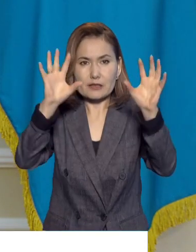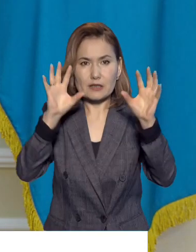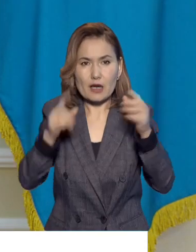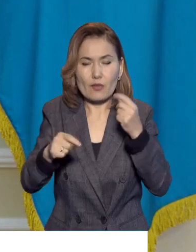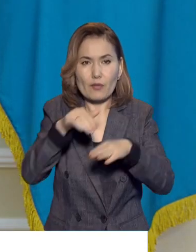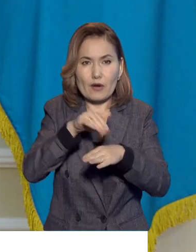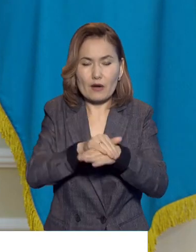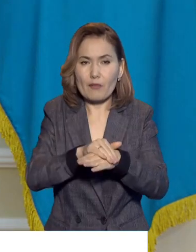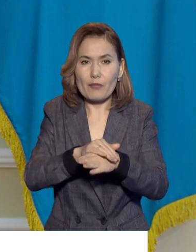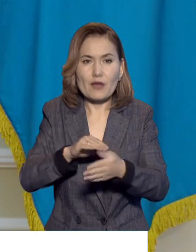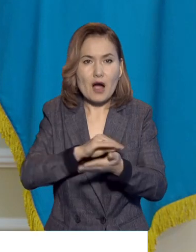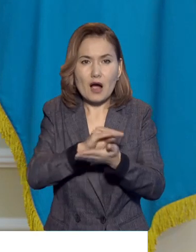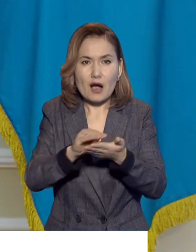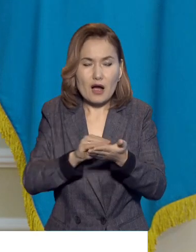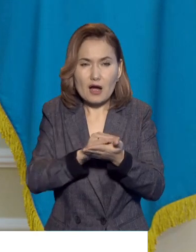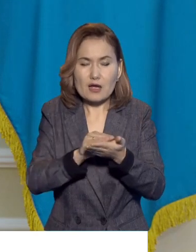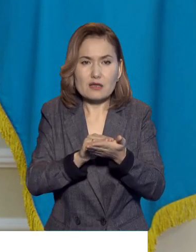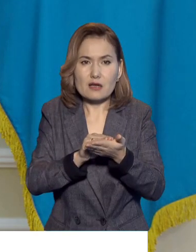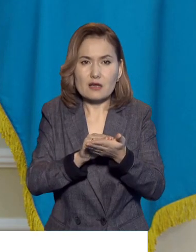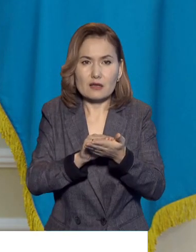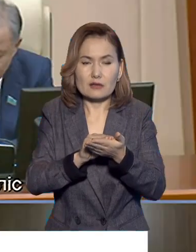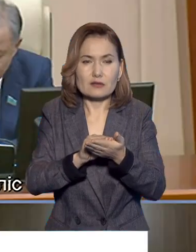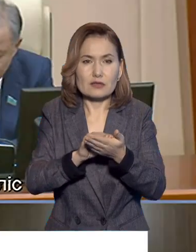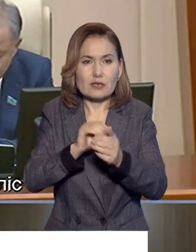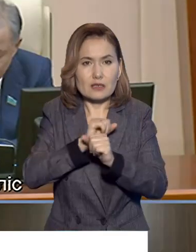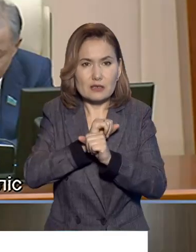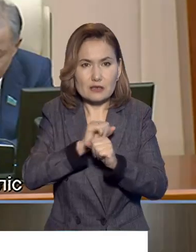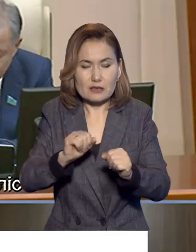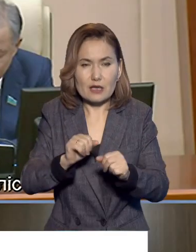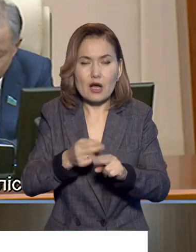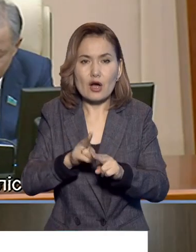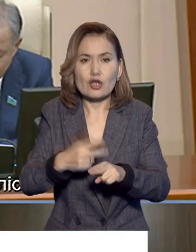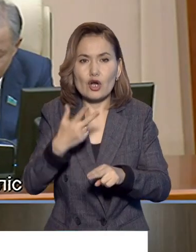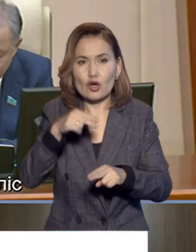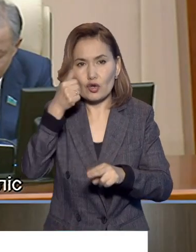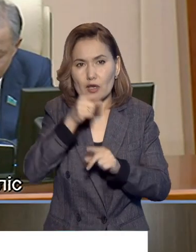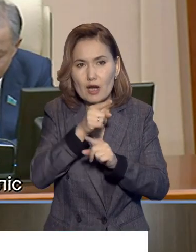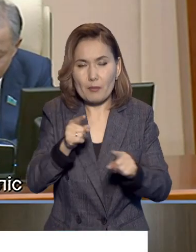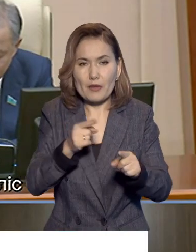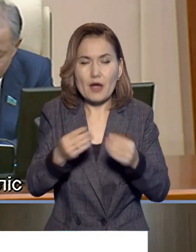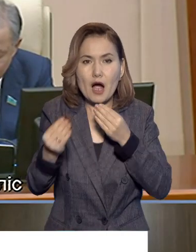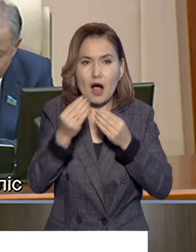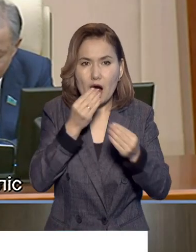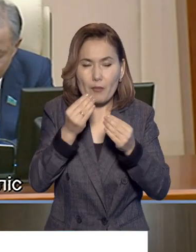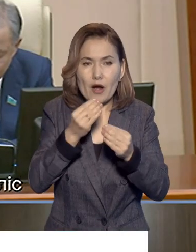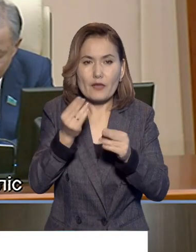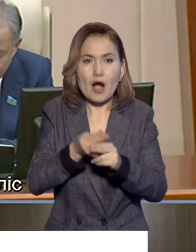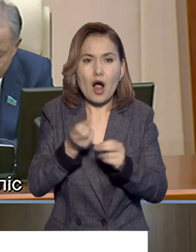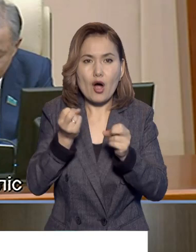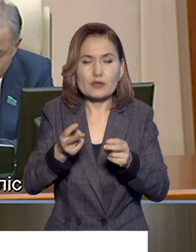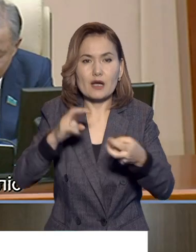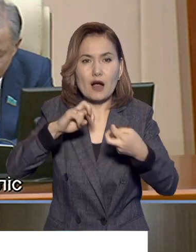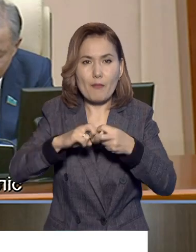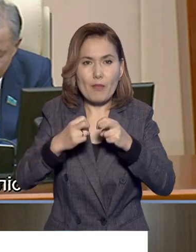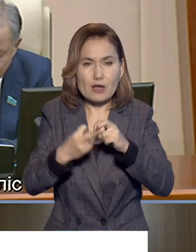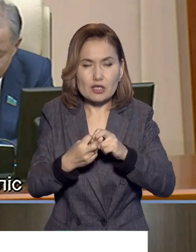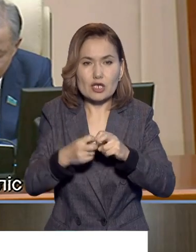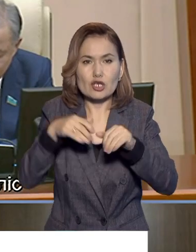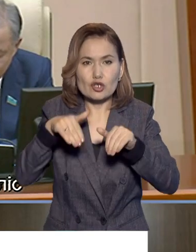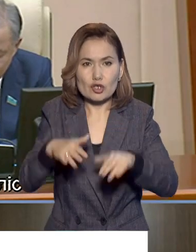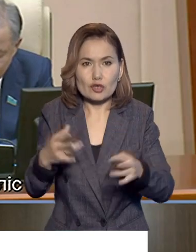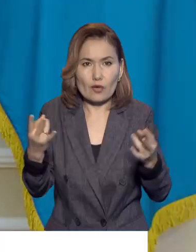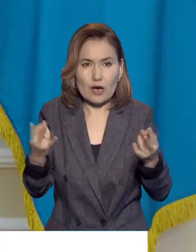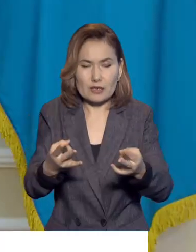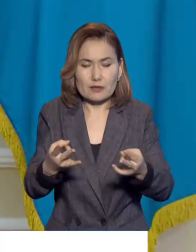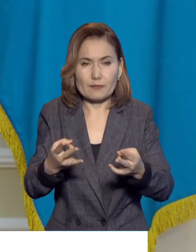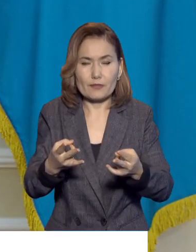бұзушылықтардың қайталануына жол бермеу маңызды. Алда 3 жылда азық түлік қауіпсіздігі мәселесін түбегейлі шешу